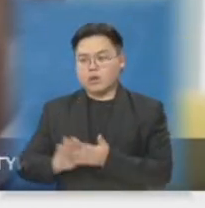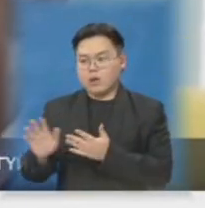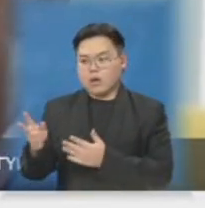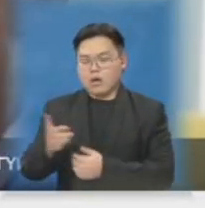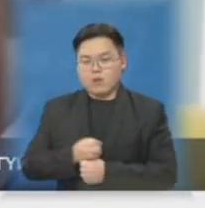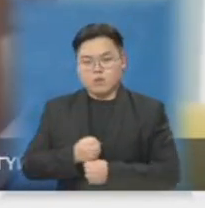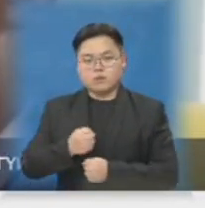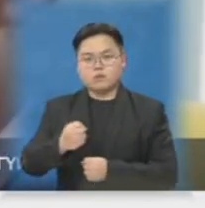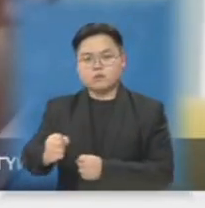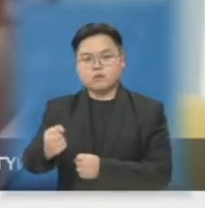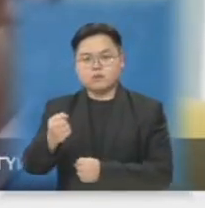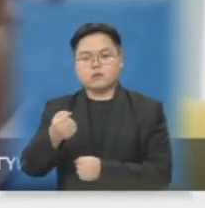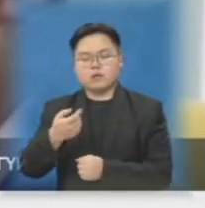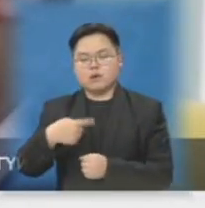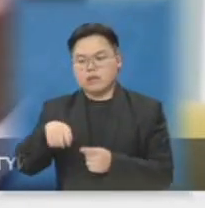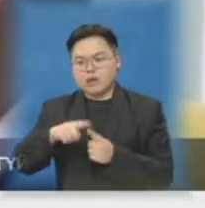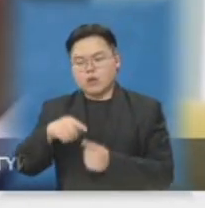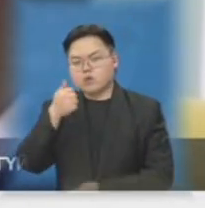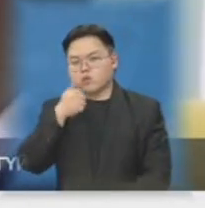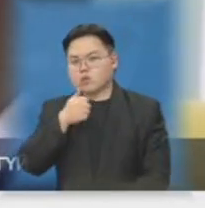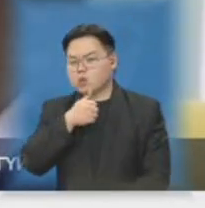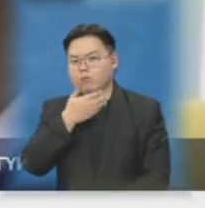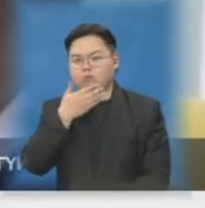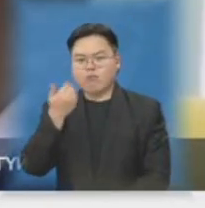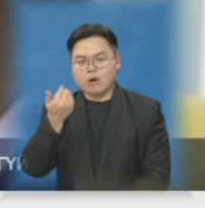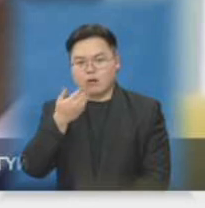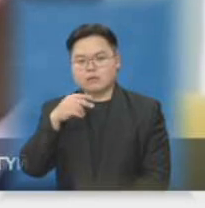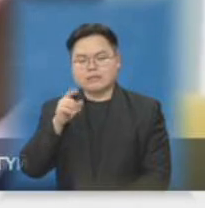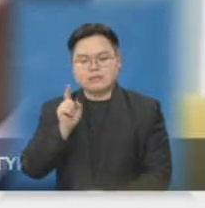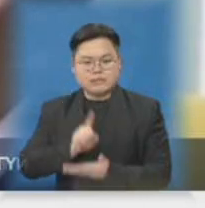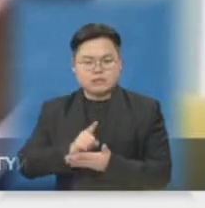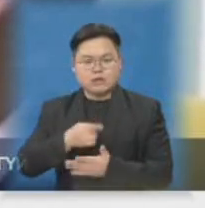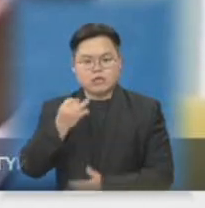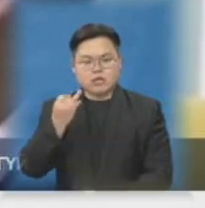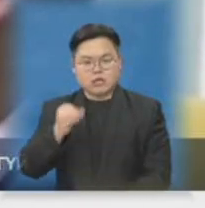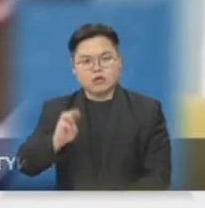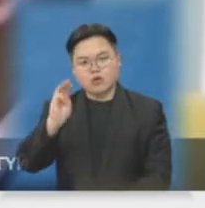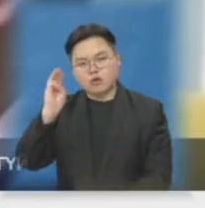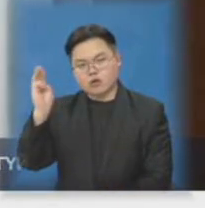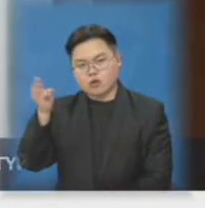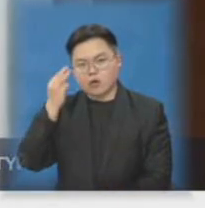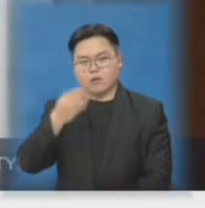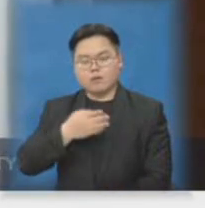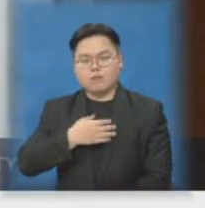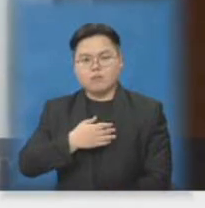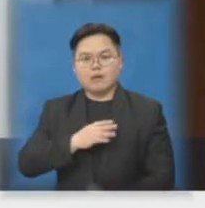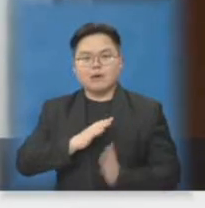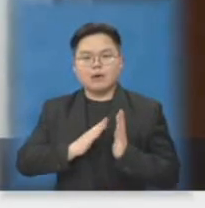нууцлал гэдэг ойлголт бол цаашид хэрэгжих боломжгүй гэдэг би байр суурьтай байгаа.